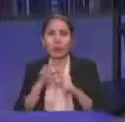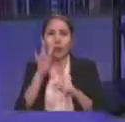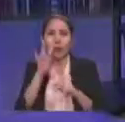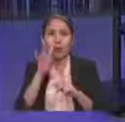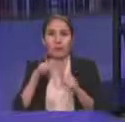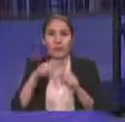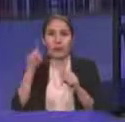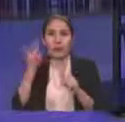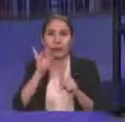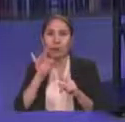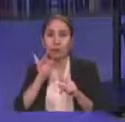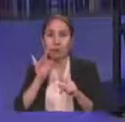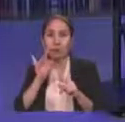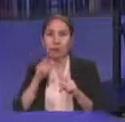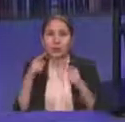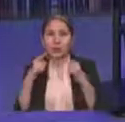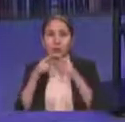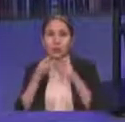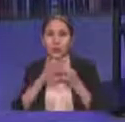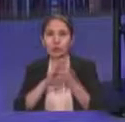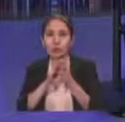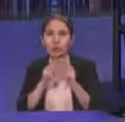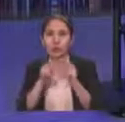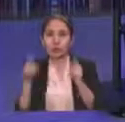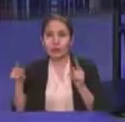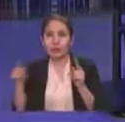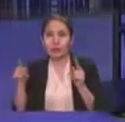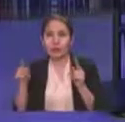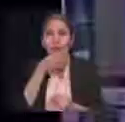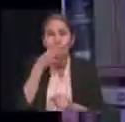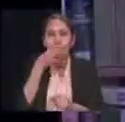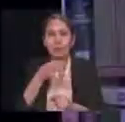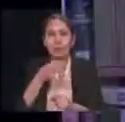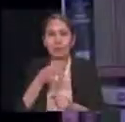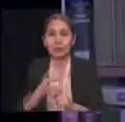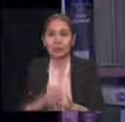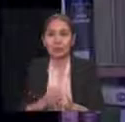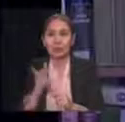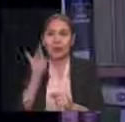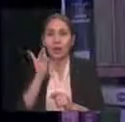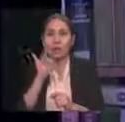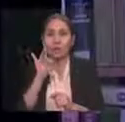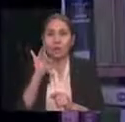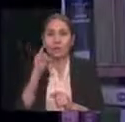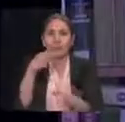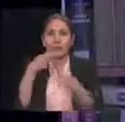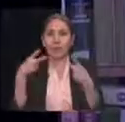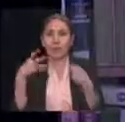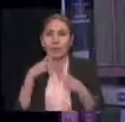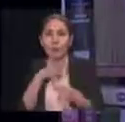gradusli markaziy burchak tiralgan yoy uzunligi aytaylik radiusi r ga teng